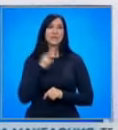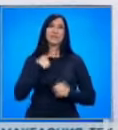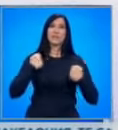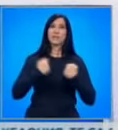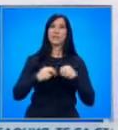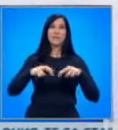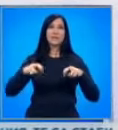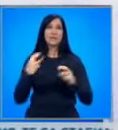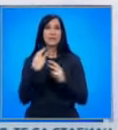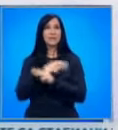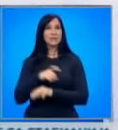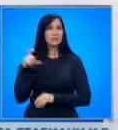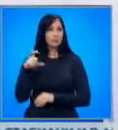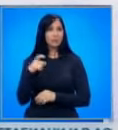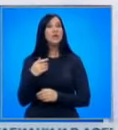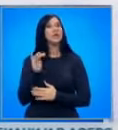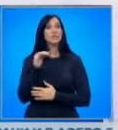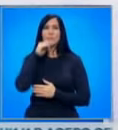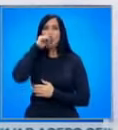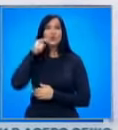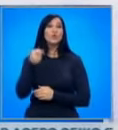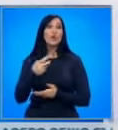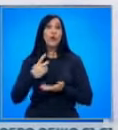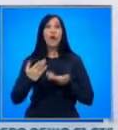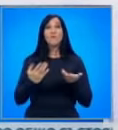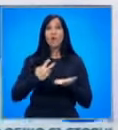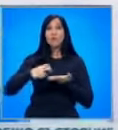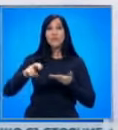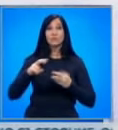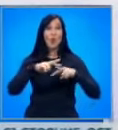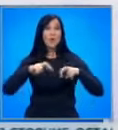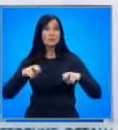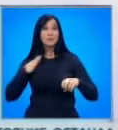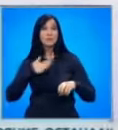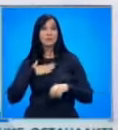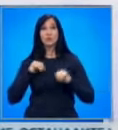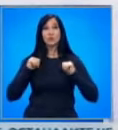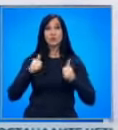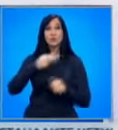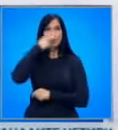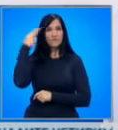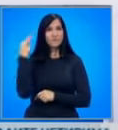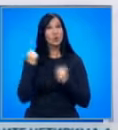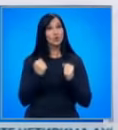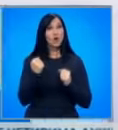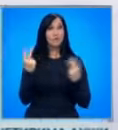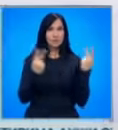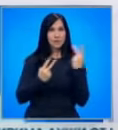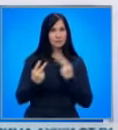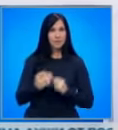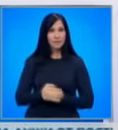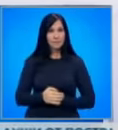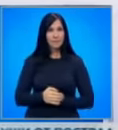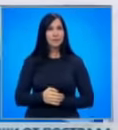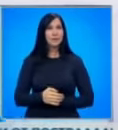магистрала Струма. Ще бъде и много важно на това какво е излязло от разпита на собственика на туроператорската фирма. Очакваме която да разберем.